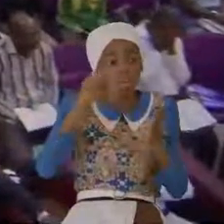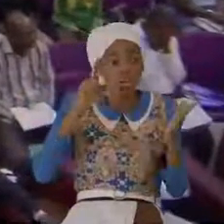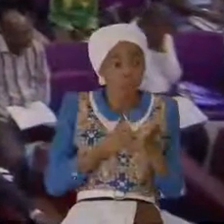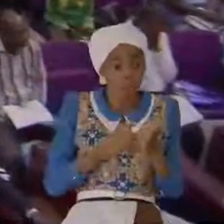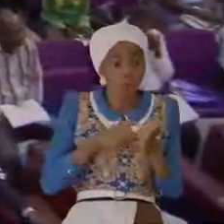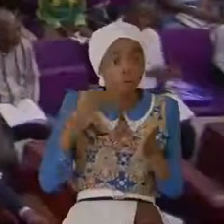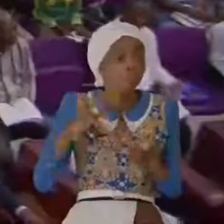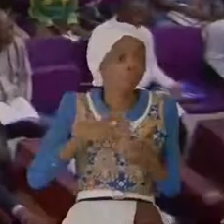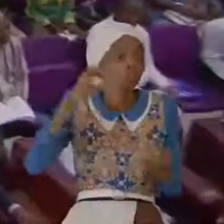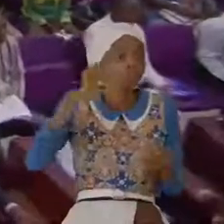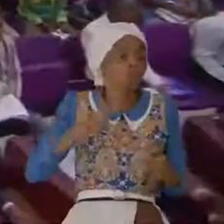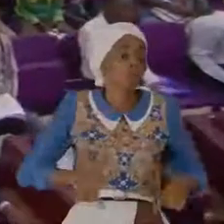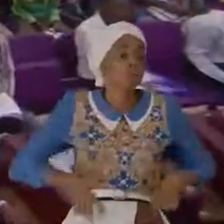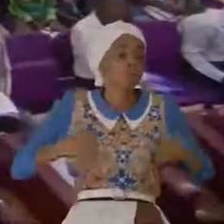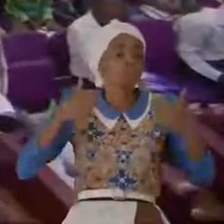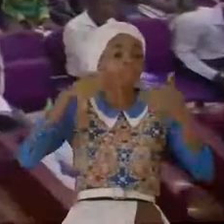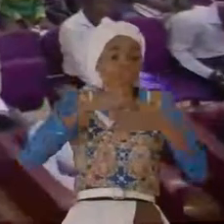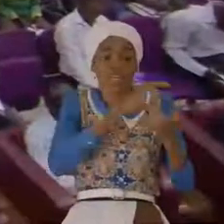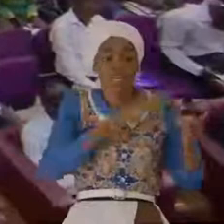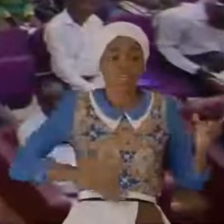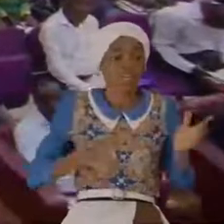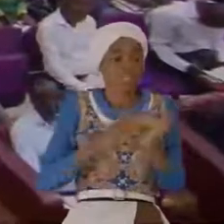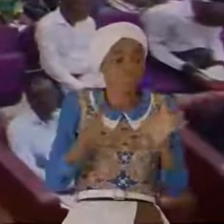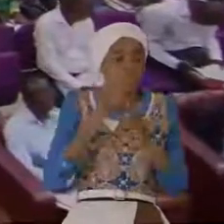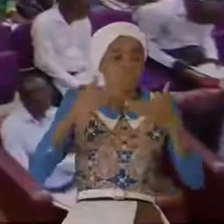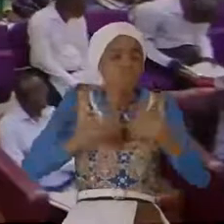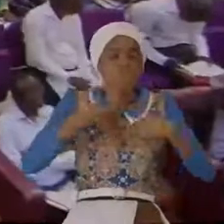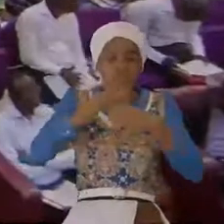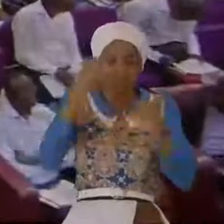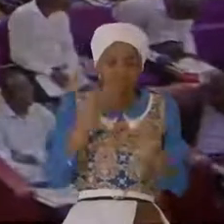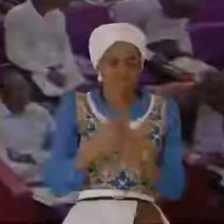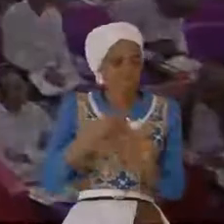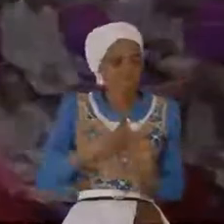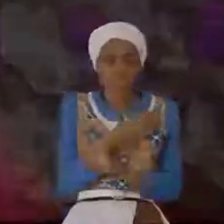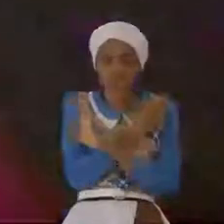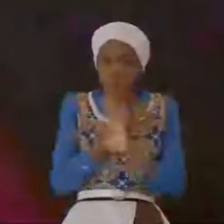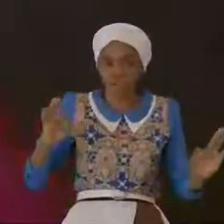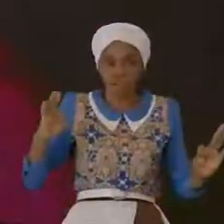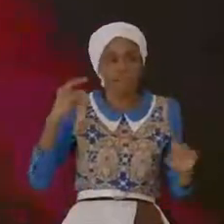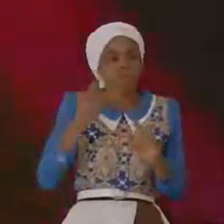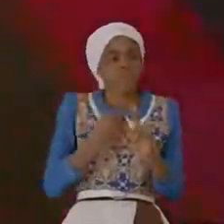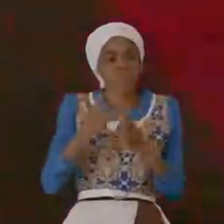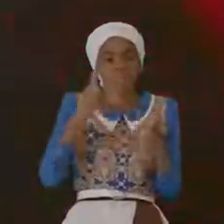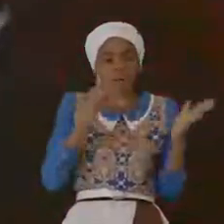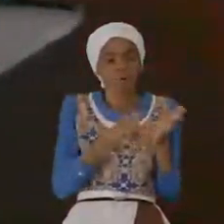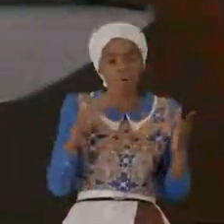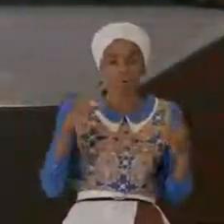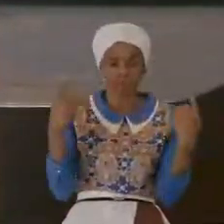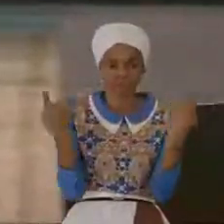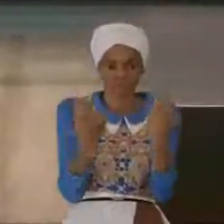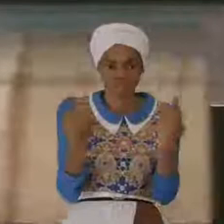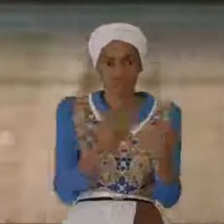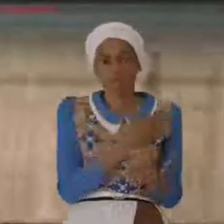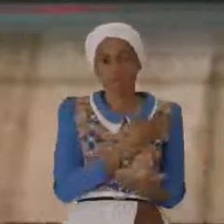de l'esprit de vie en Jésus-Christ m'a affranchi de la loi du péché et de